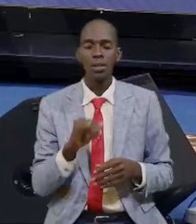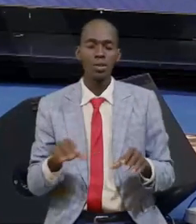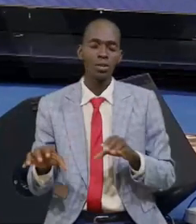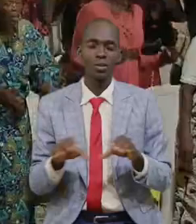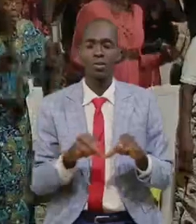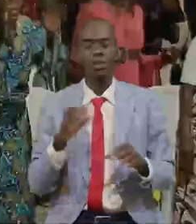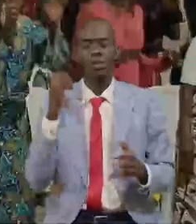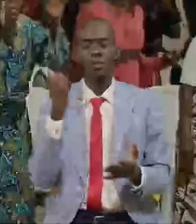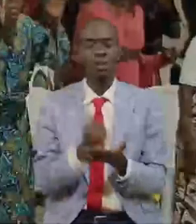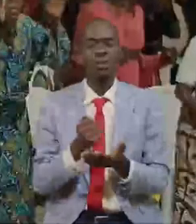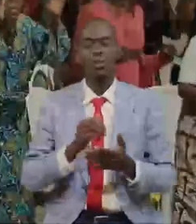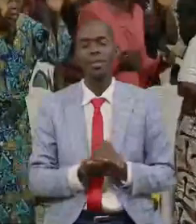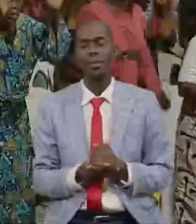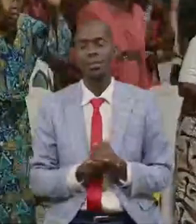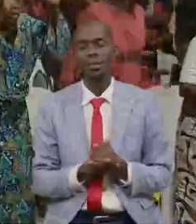C'est fait.